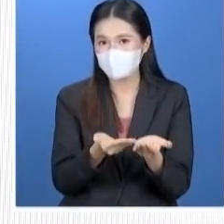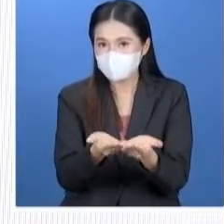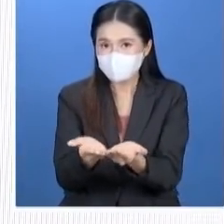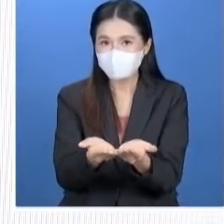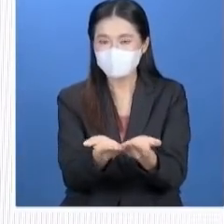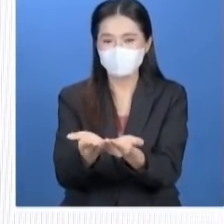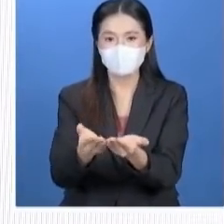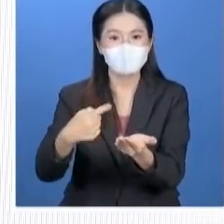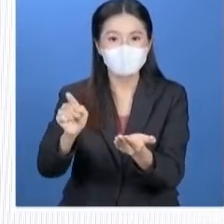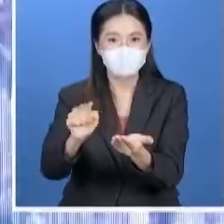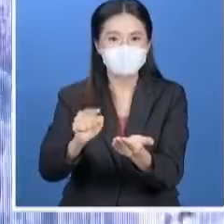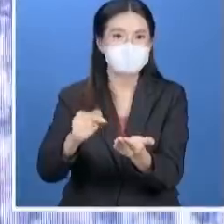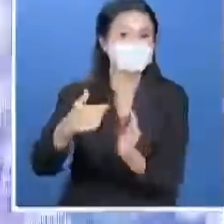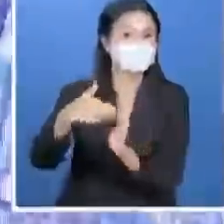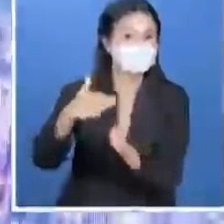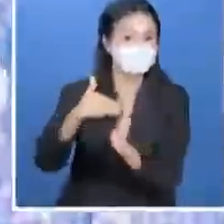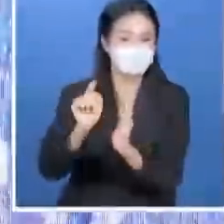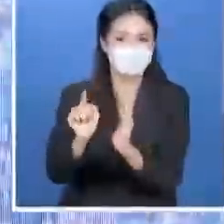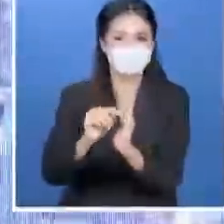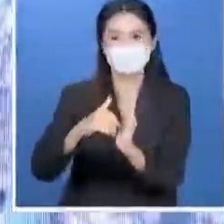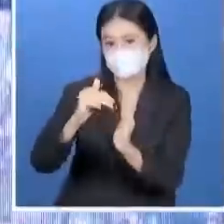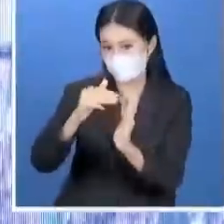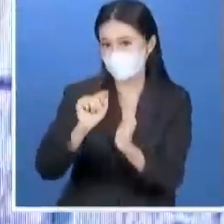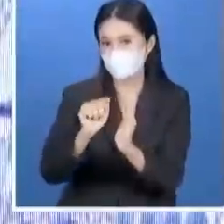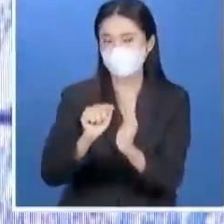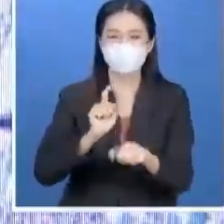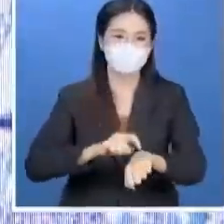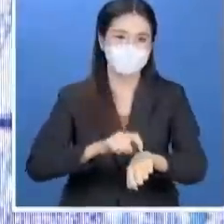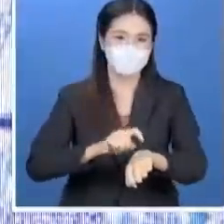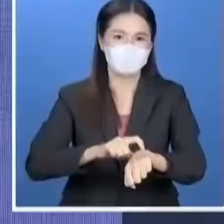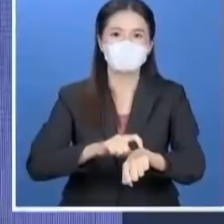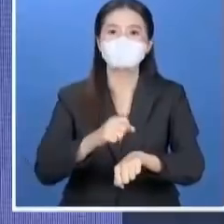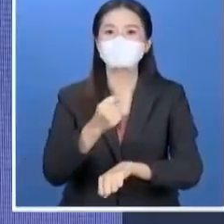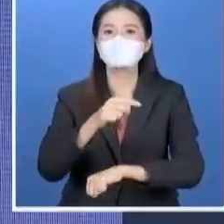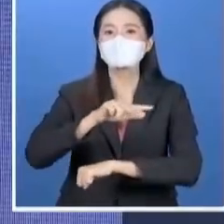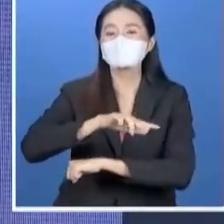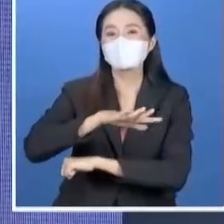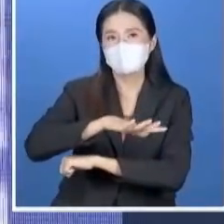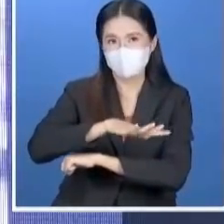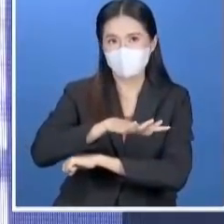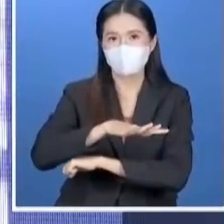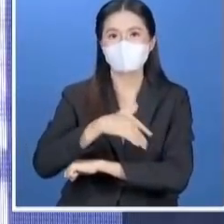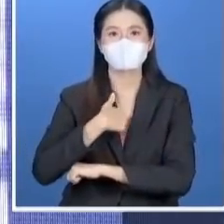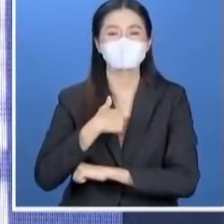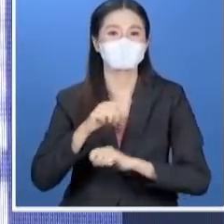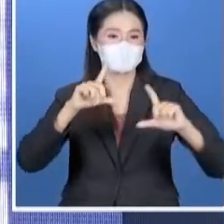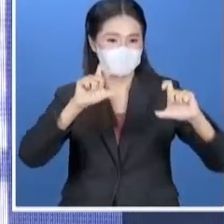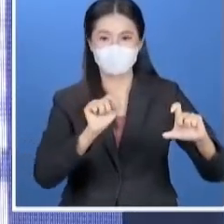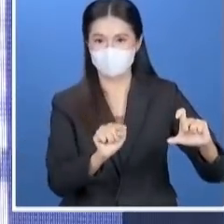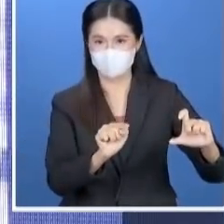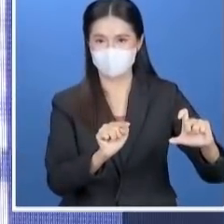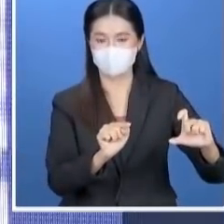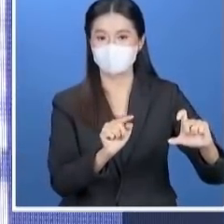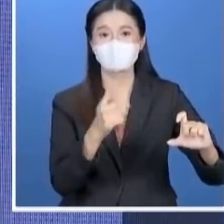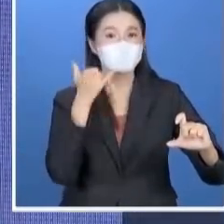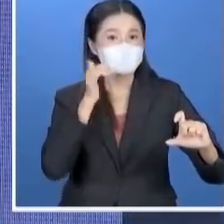ากอู่มุ่งหน้าไปทางทิศเหนือโดยเมื่อถึงบริเวณนี้เป็นเวลา 17:00 นโทรศัพท์ของกติกได้ถ่ายภาพนี้ไว้จาก